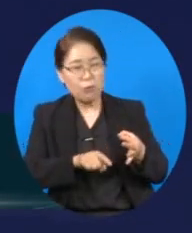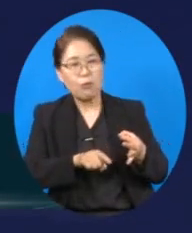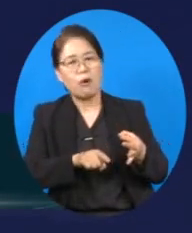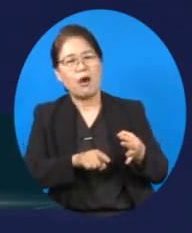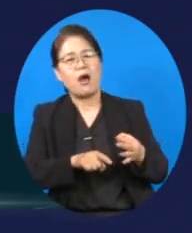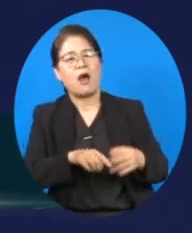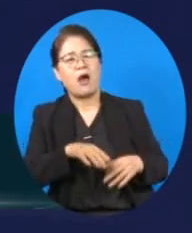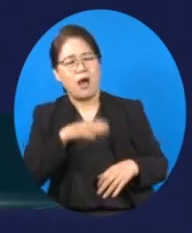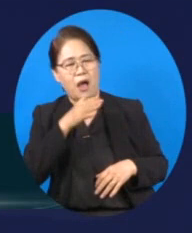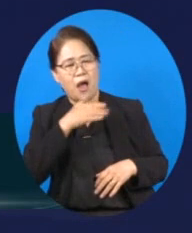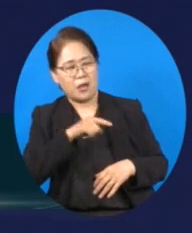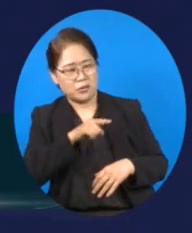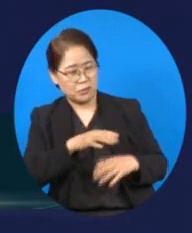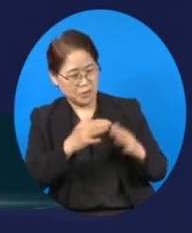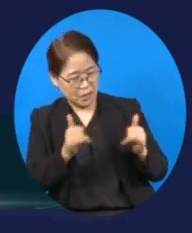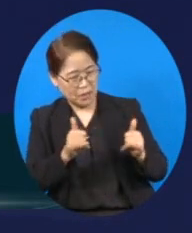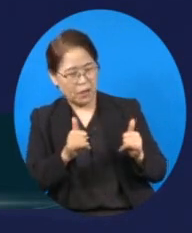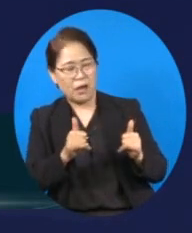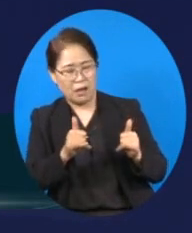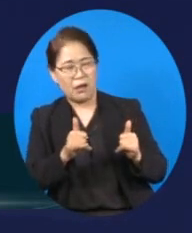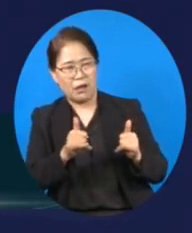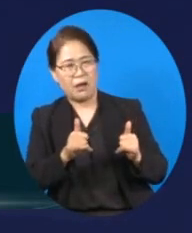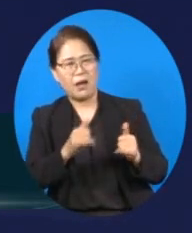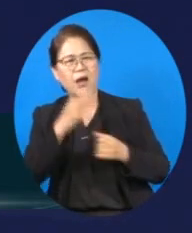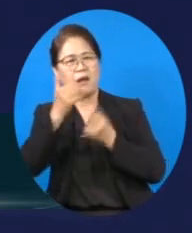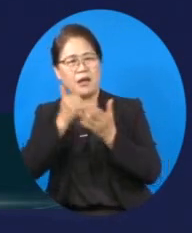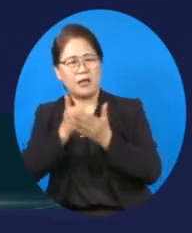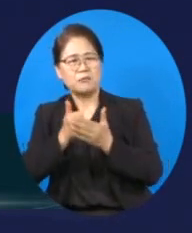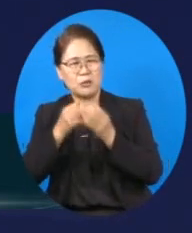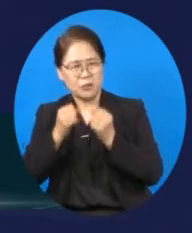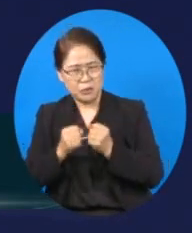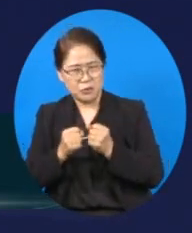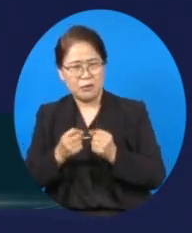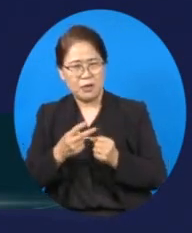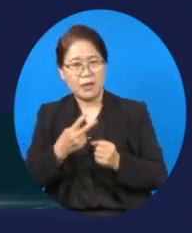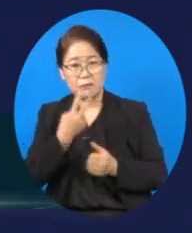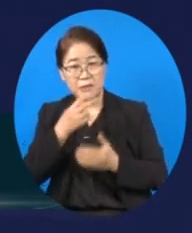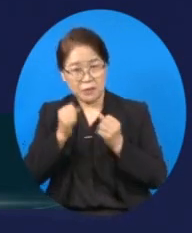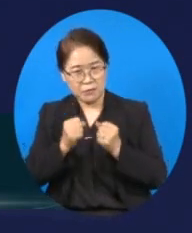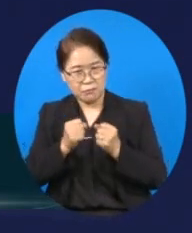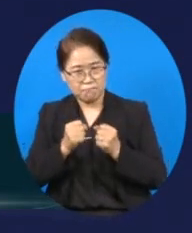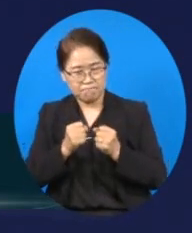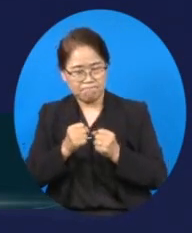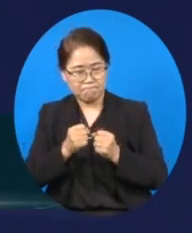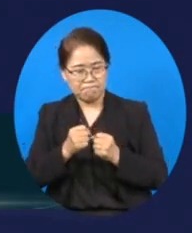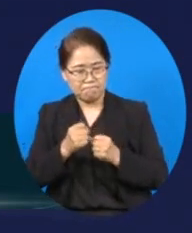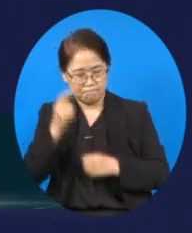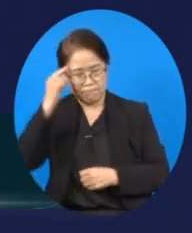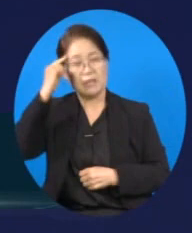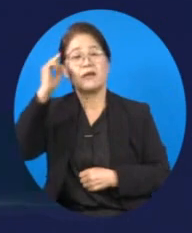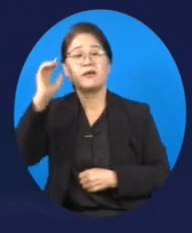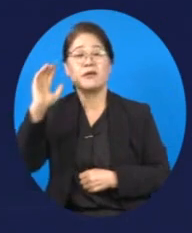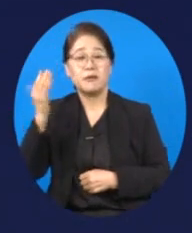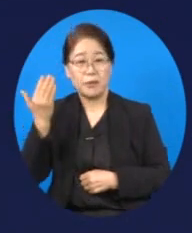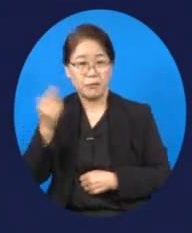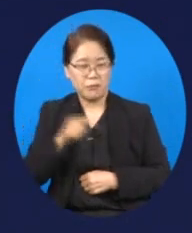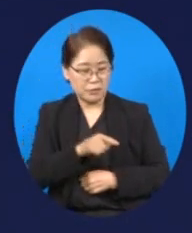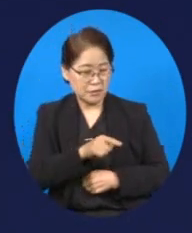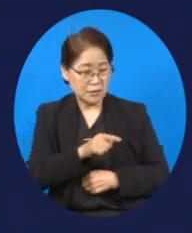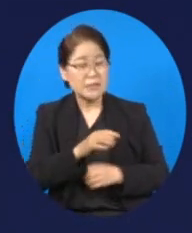저 사람을 보니까 하나님이 계시는 것 같아라고 생각을 하게 된다는 것입니다